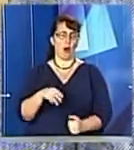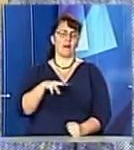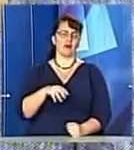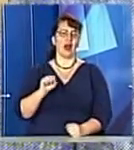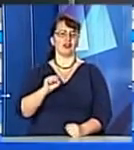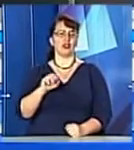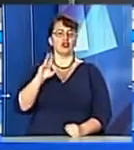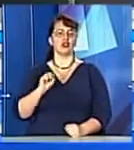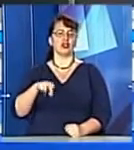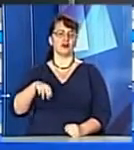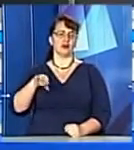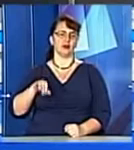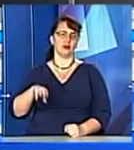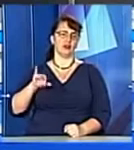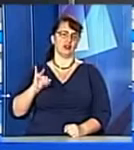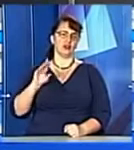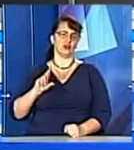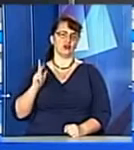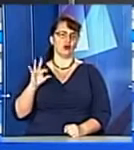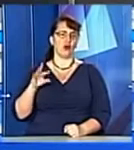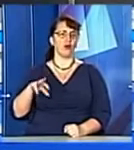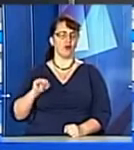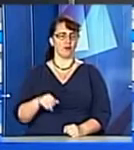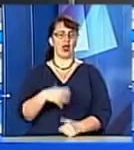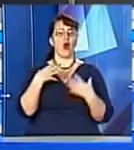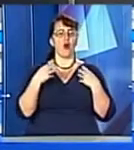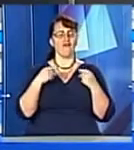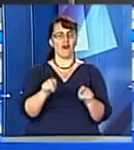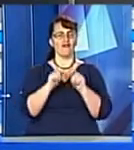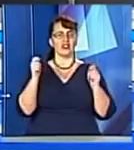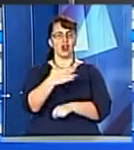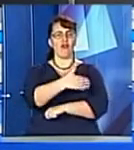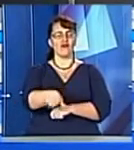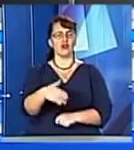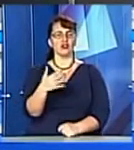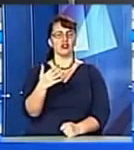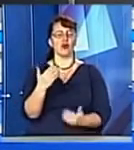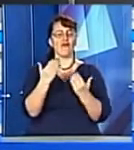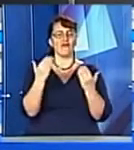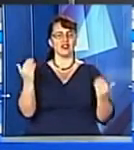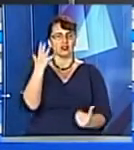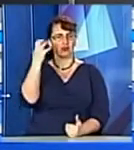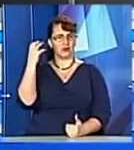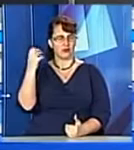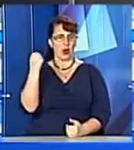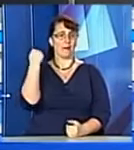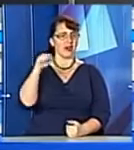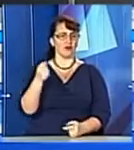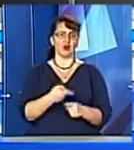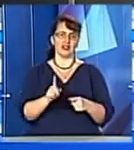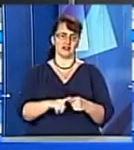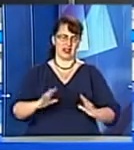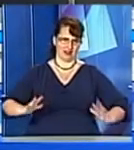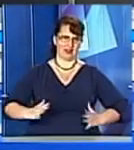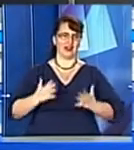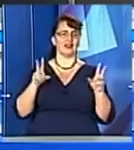Шептицькому. У Львові відкрили вуличну виставку світлин переможців фотофлешмобу. Це надихає, який